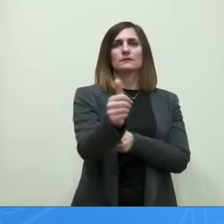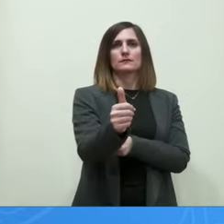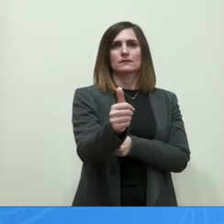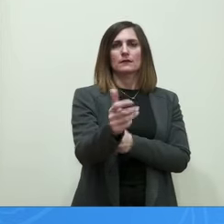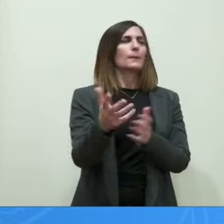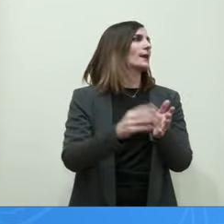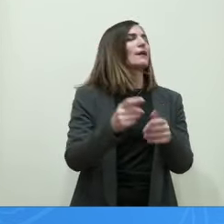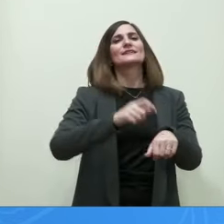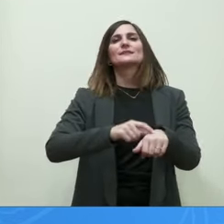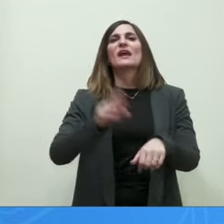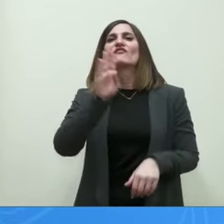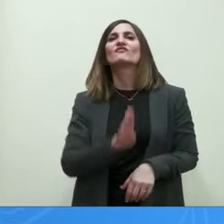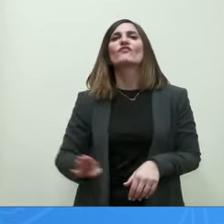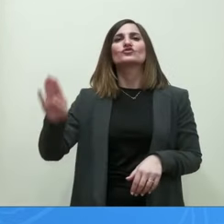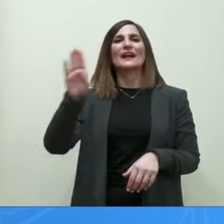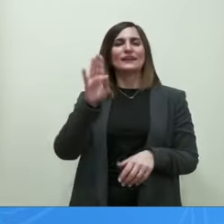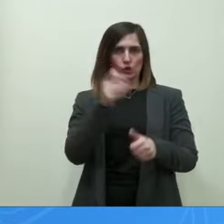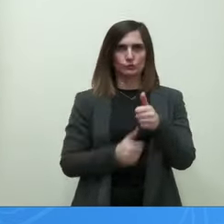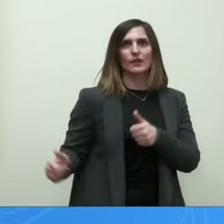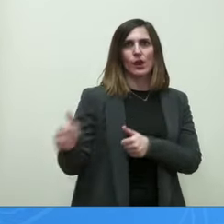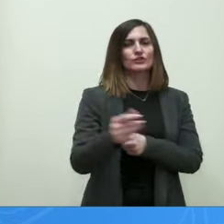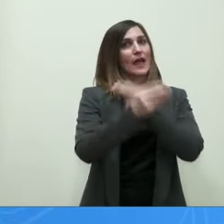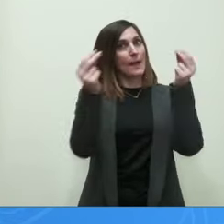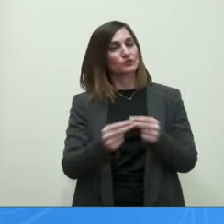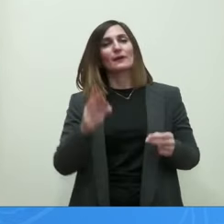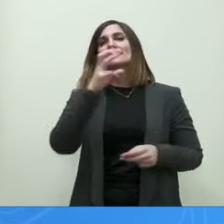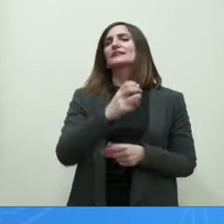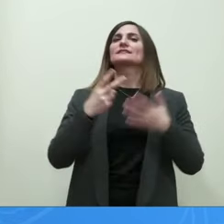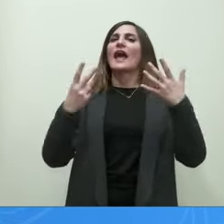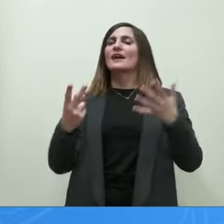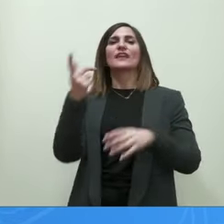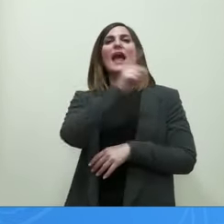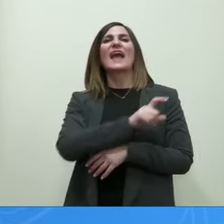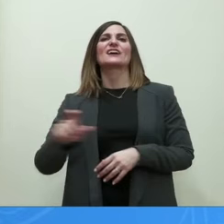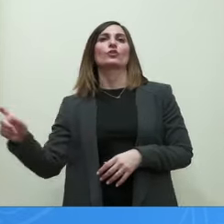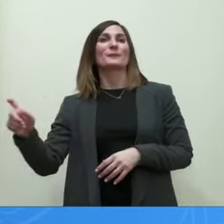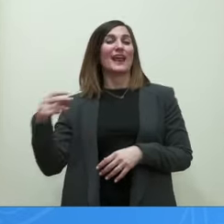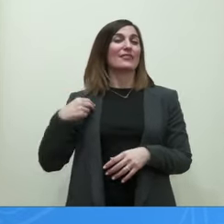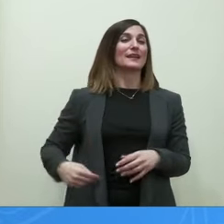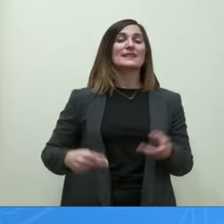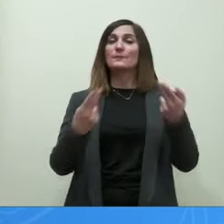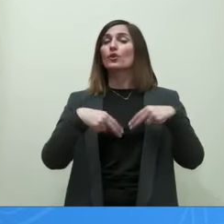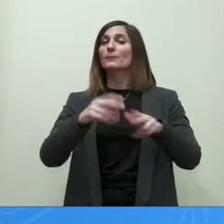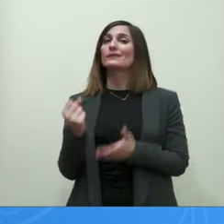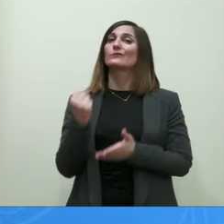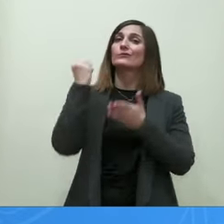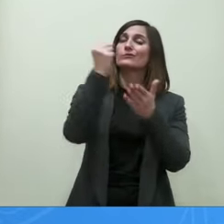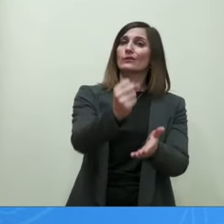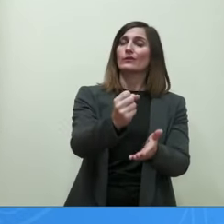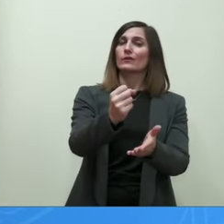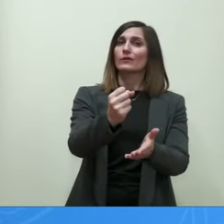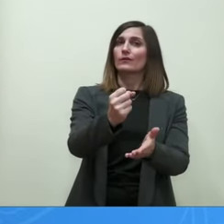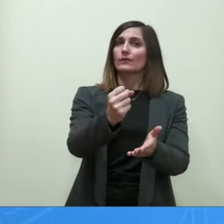το Βοτανικό, θα περνάει 37 εκατομμύρια σήμερα στη Δημαρχιακή Επιτροπή, 37 εκατομμύρια